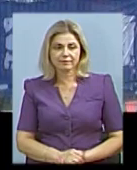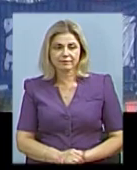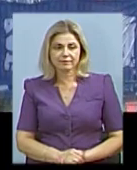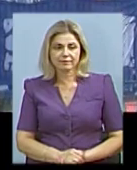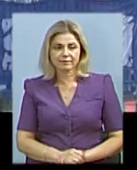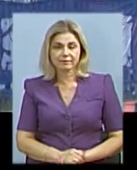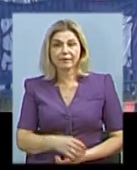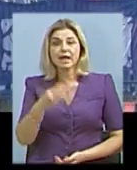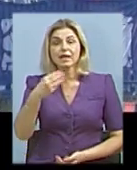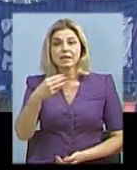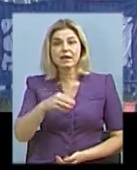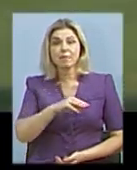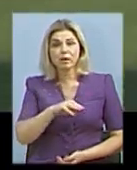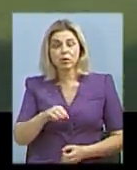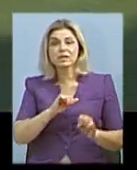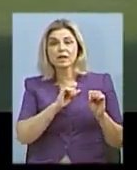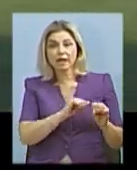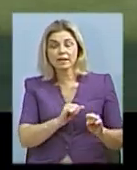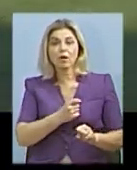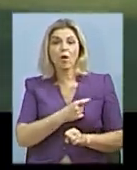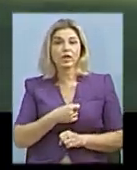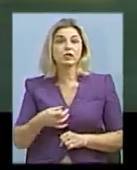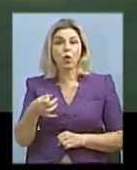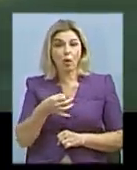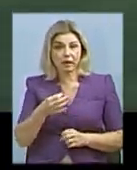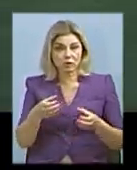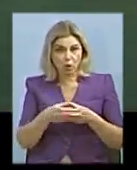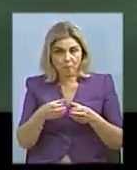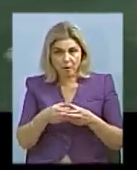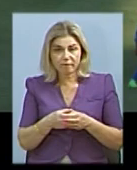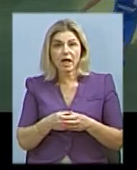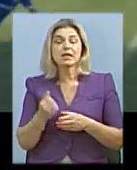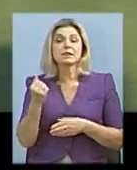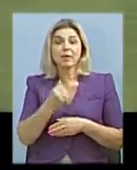На 30-й хвилині захисник «Балкан» Олексій Чернишов збив активного Сергія